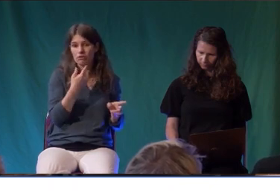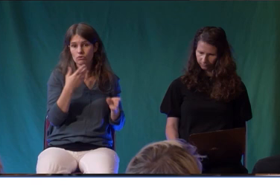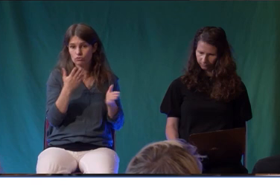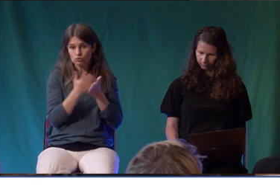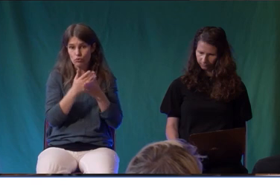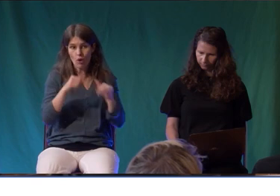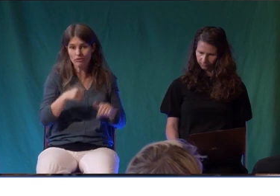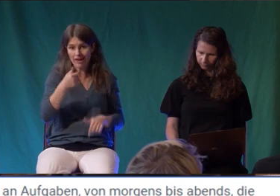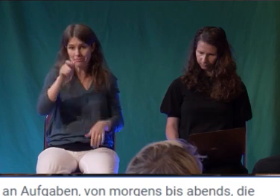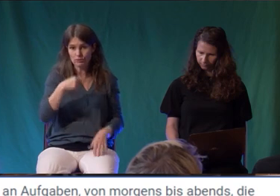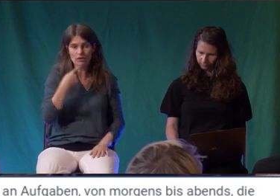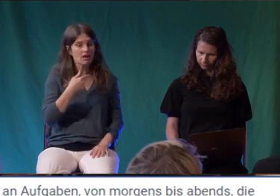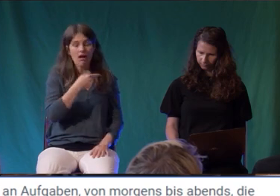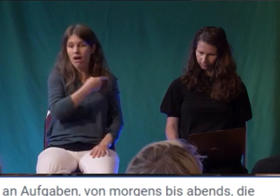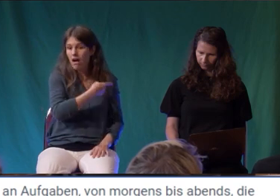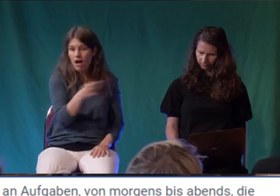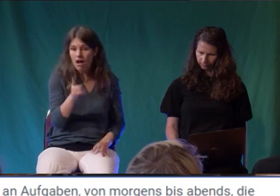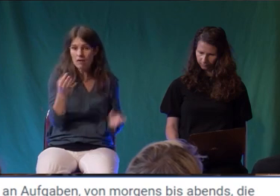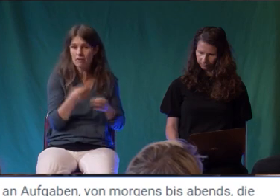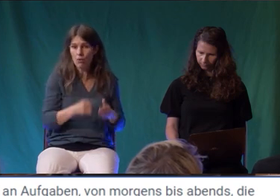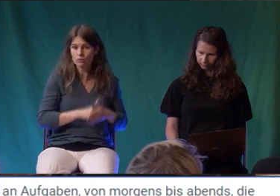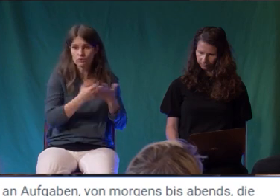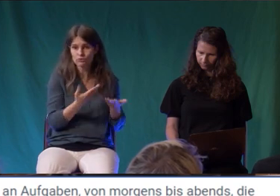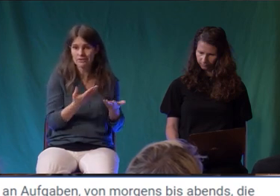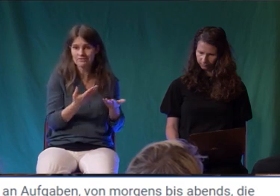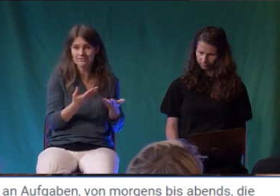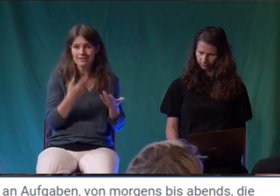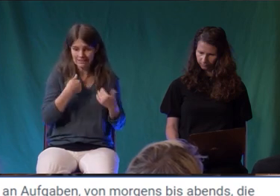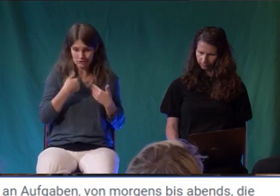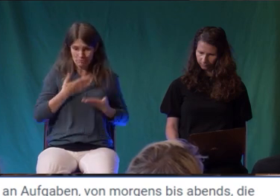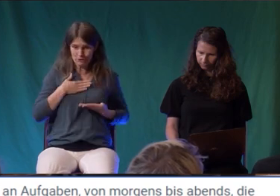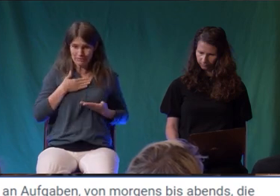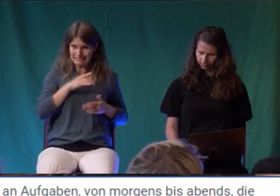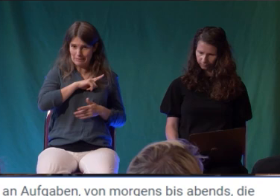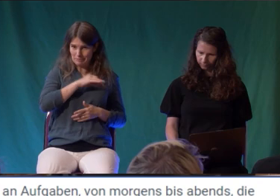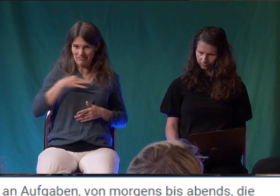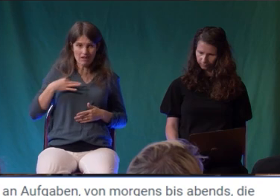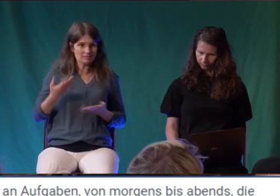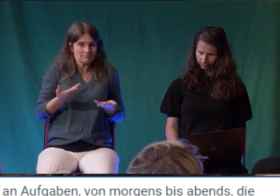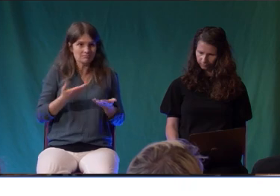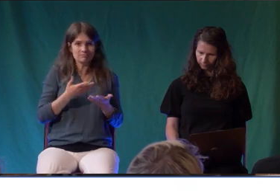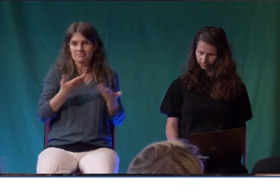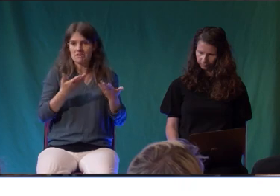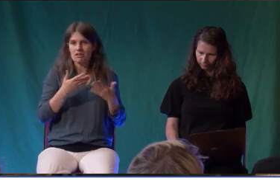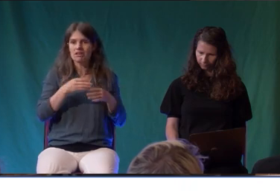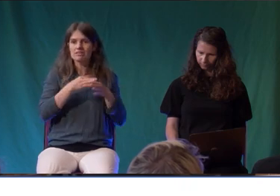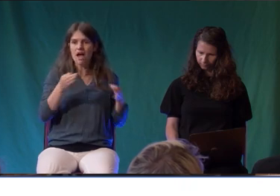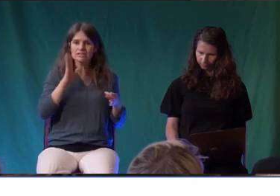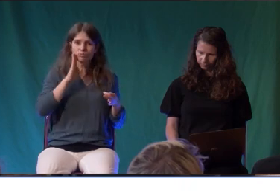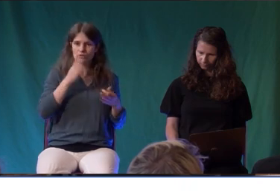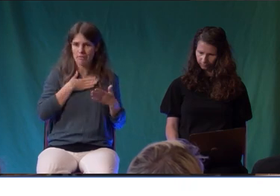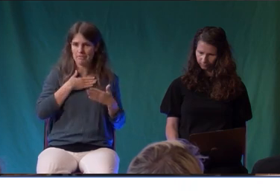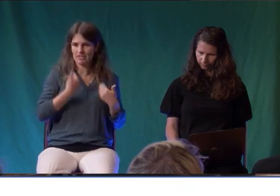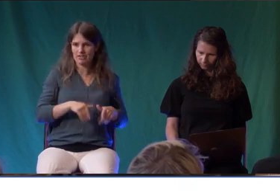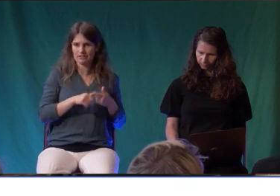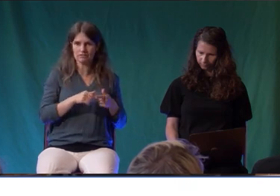Unterstützung ich hatte eine Tagesmutter für mein Kind früher mein Kind ist in Ferien zu den Oma zu den Omas und Opas gegangen es